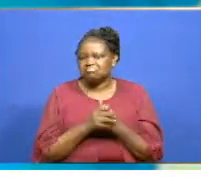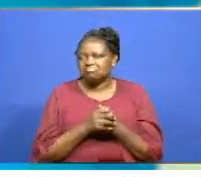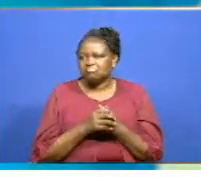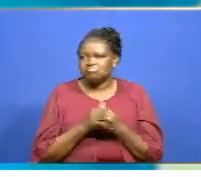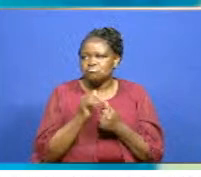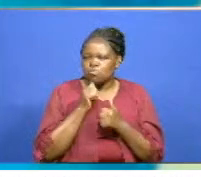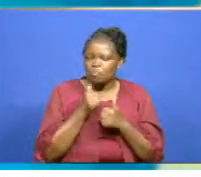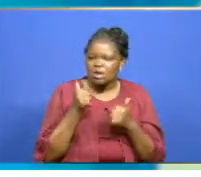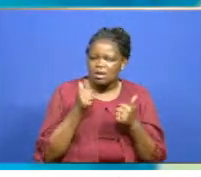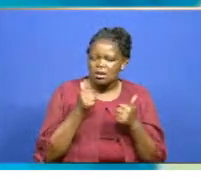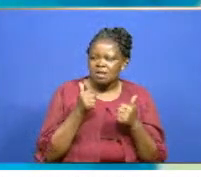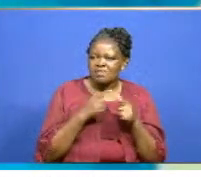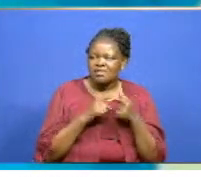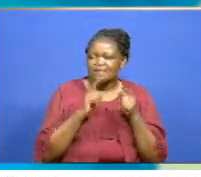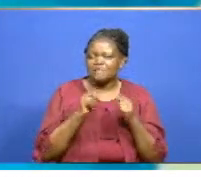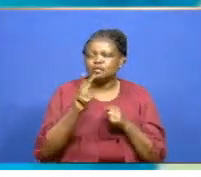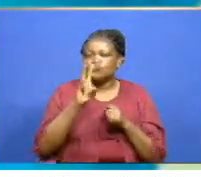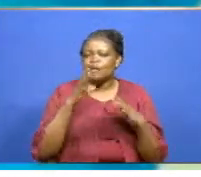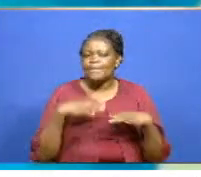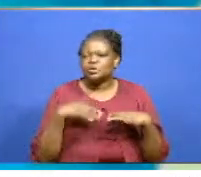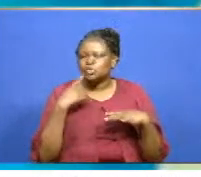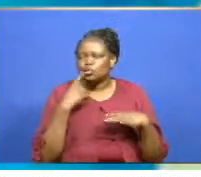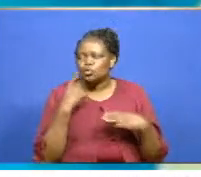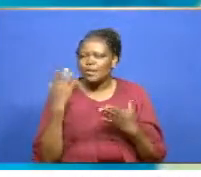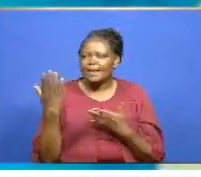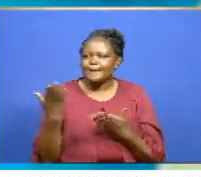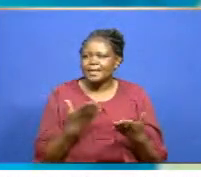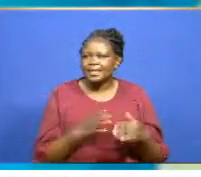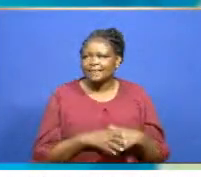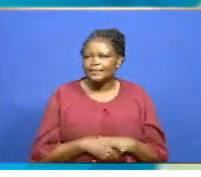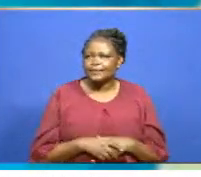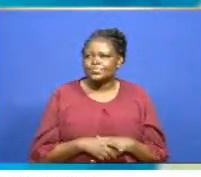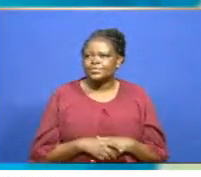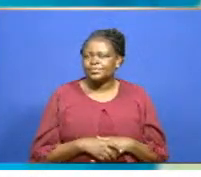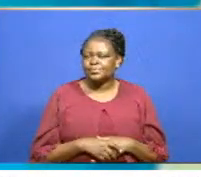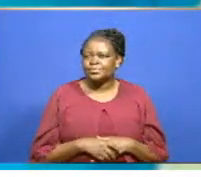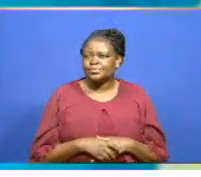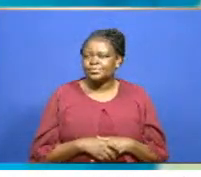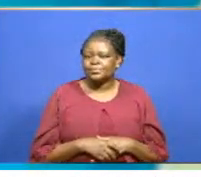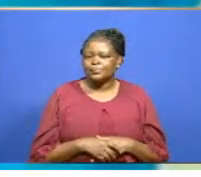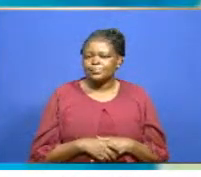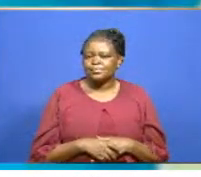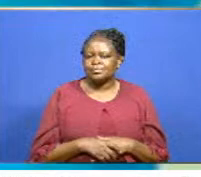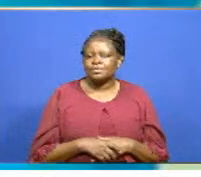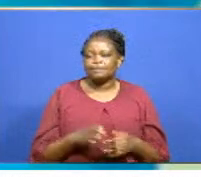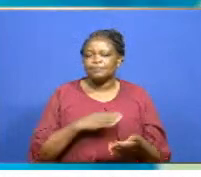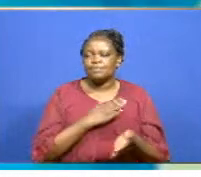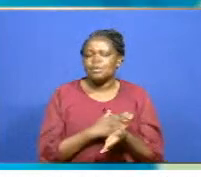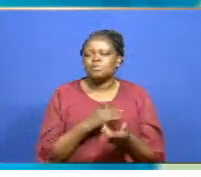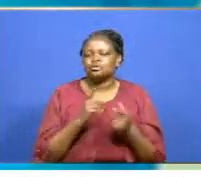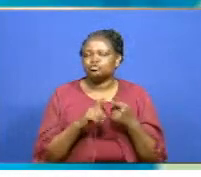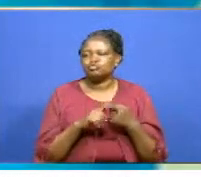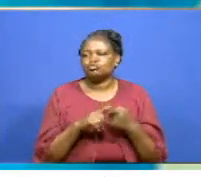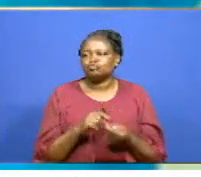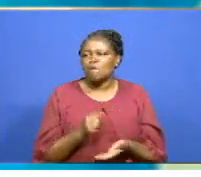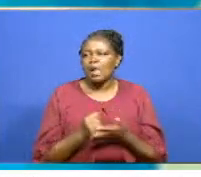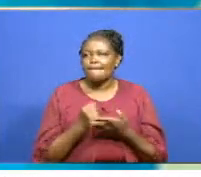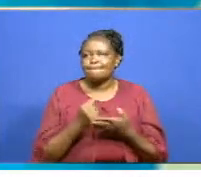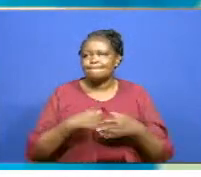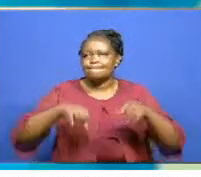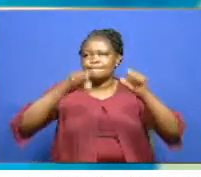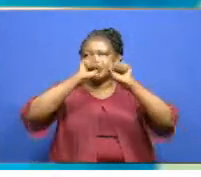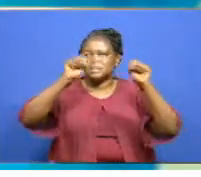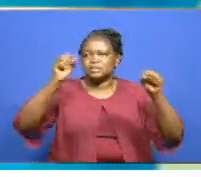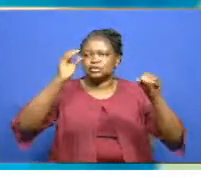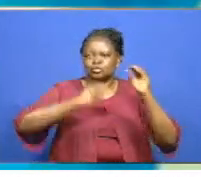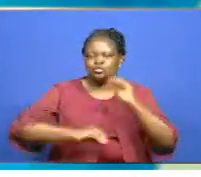then itabidi pia watafute mtu ambaye ataleta huo uzito ili sasa imake presidential